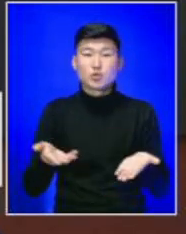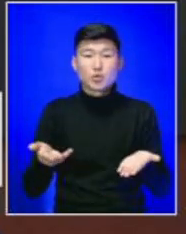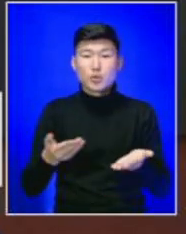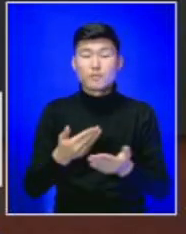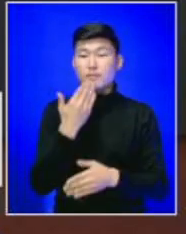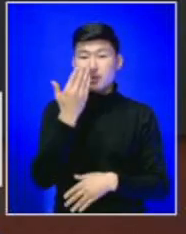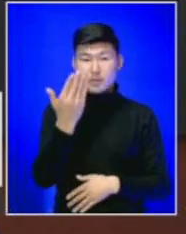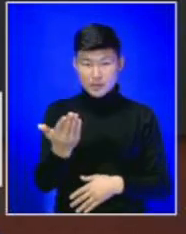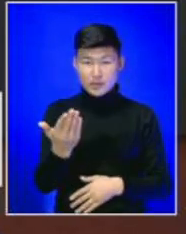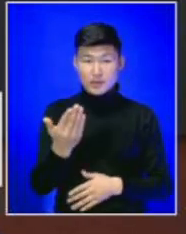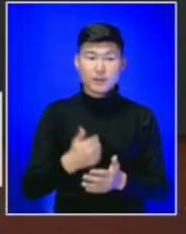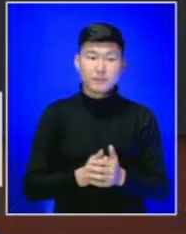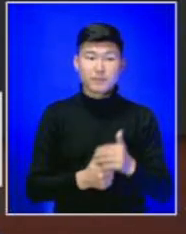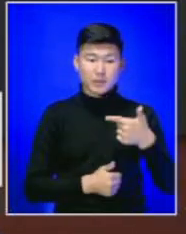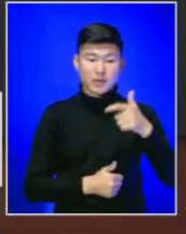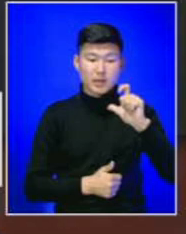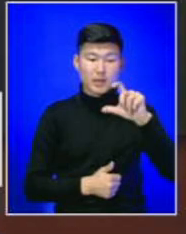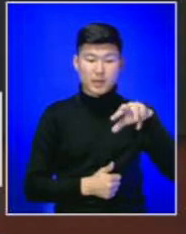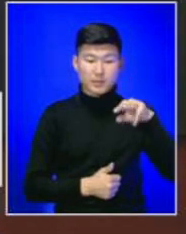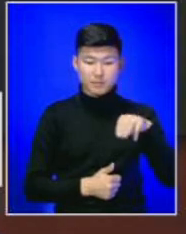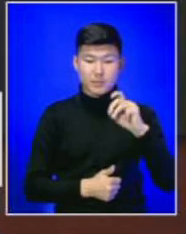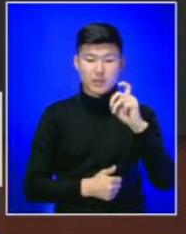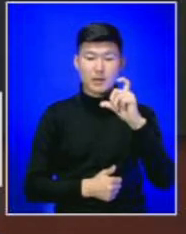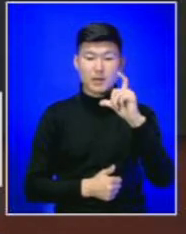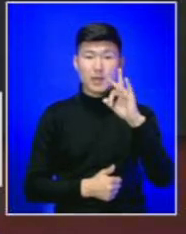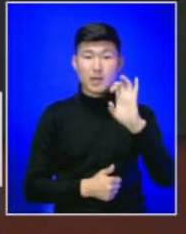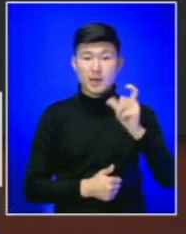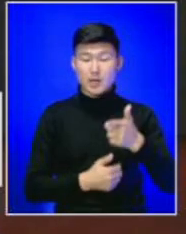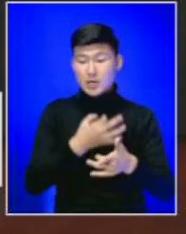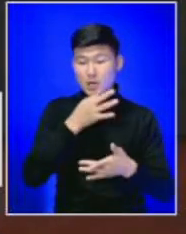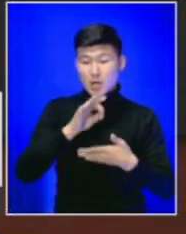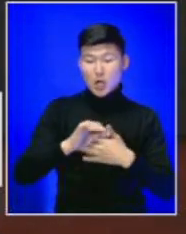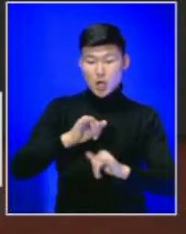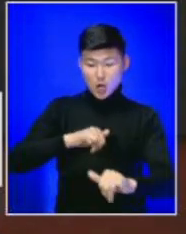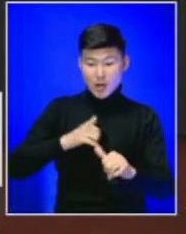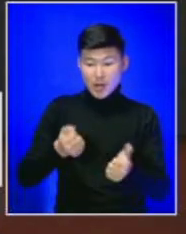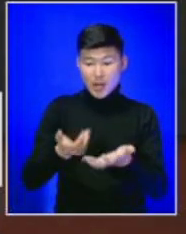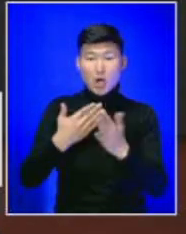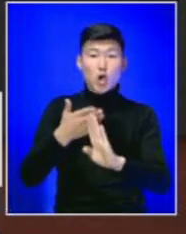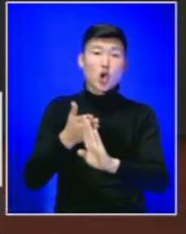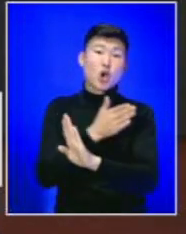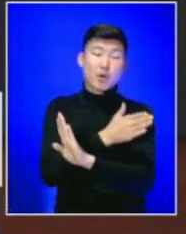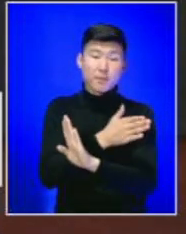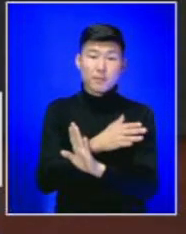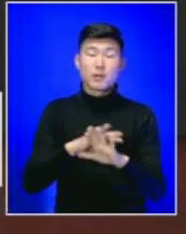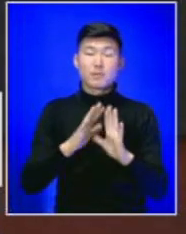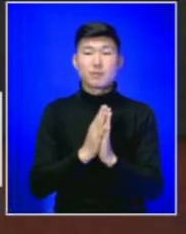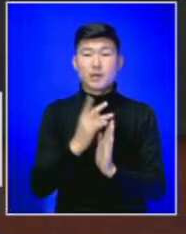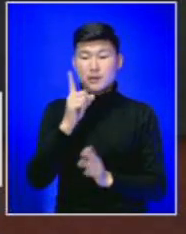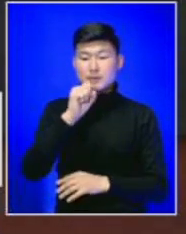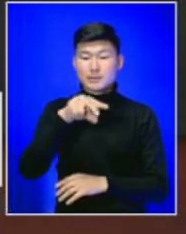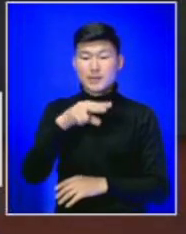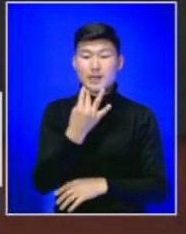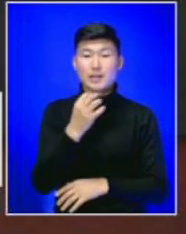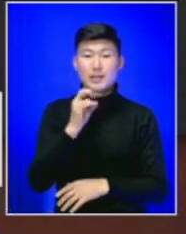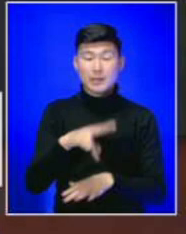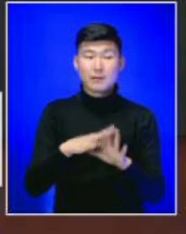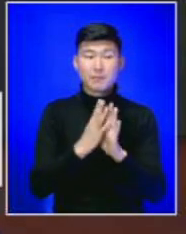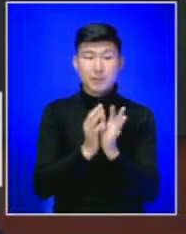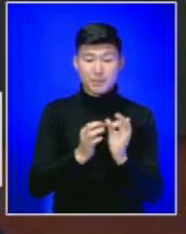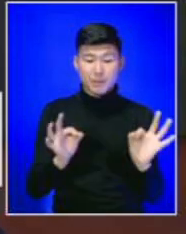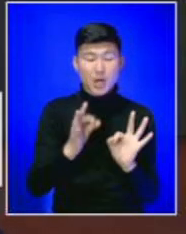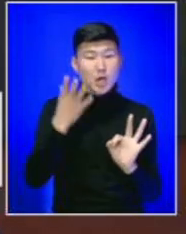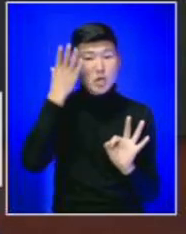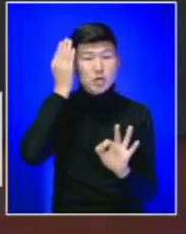таныг гэмт хэргийн хохирч болохоос өмнө гэмт хэрэгтэн заллуулж одоо мөнгө ид зүйлээ алтхаас